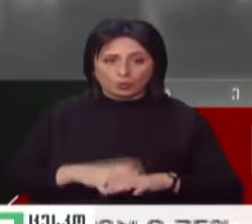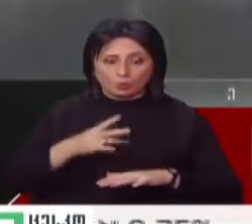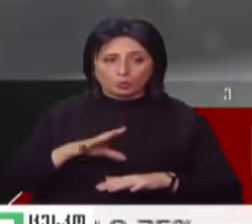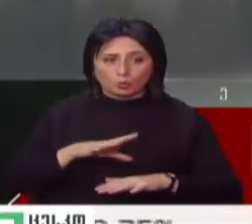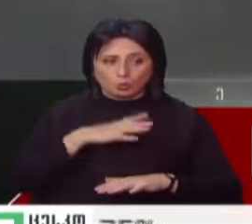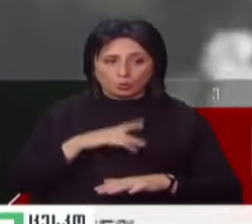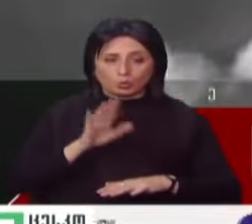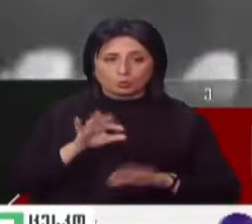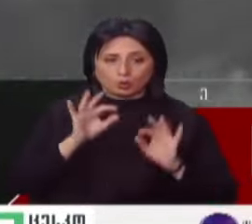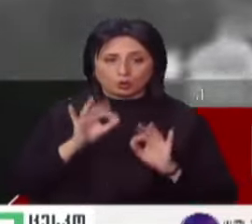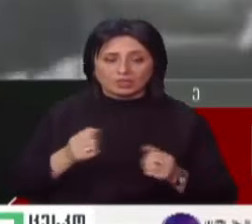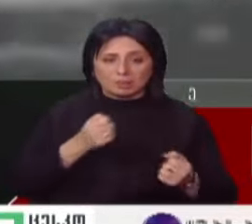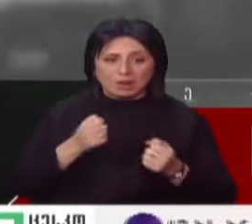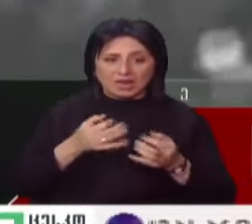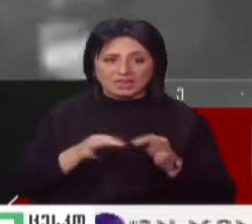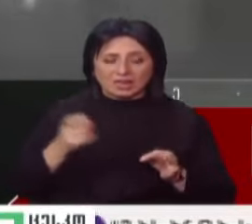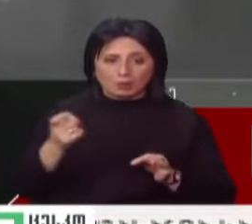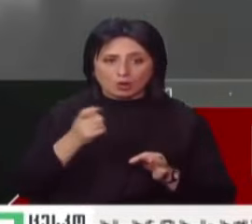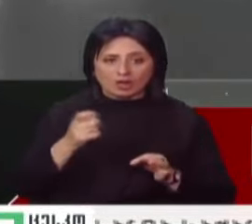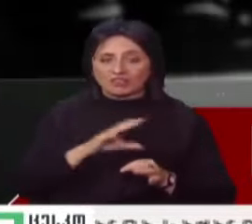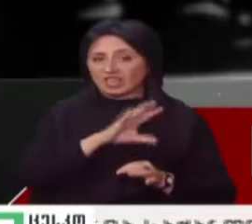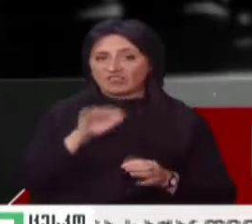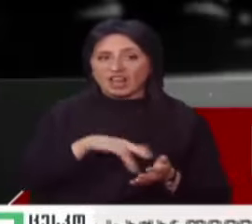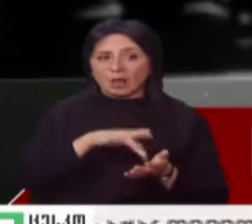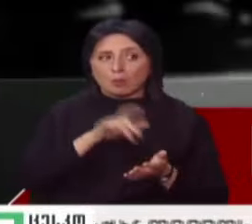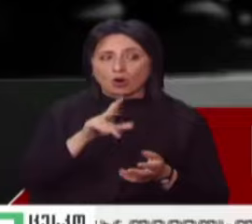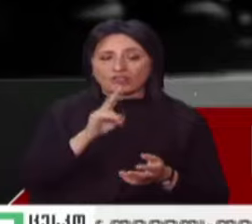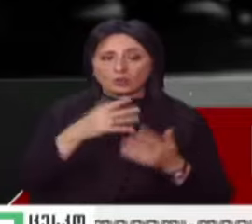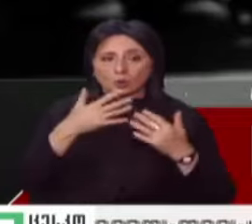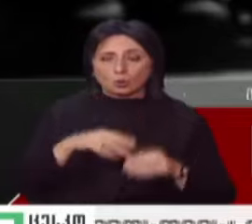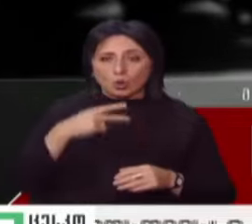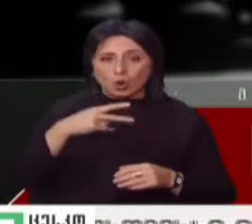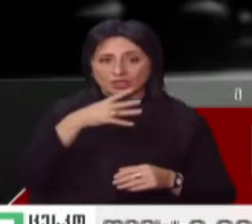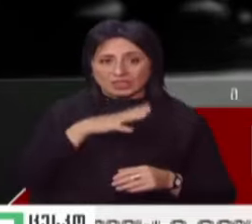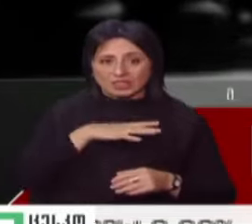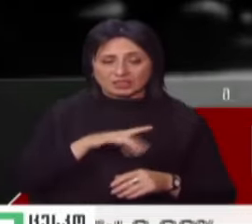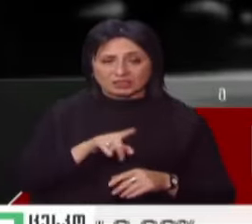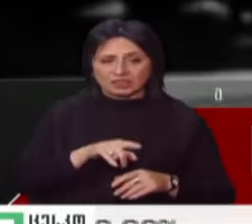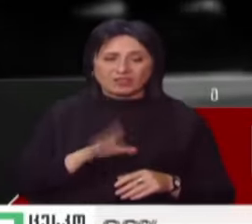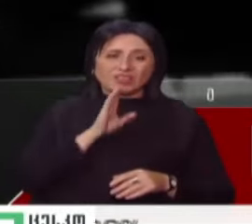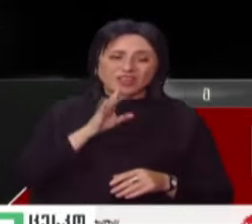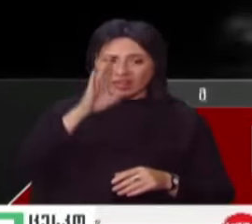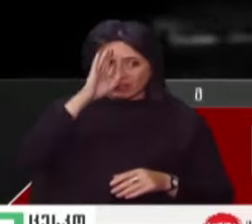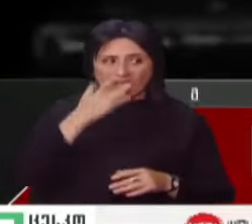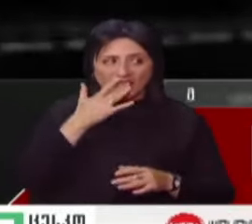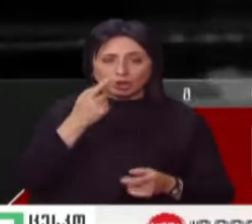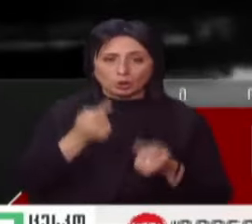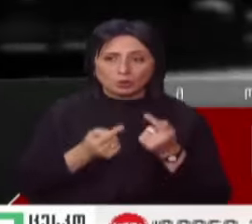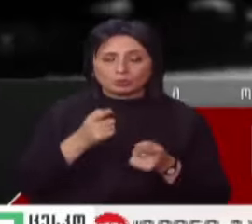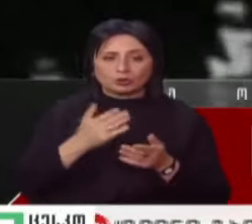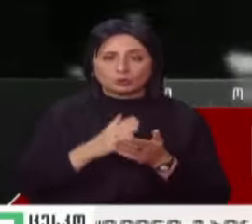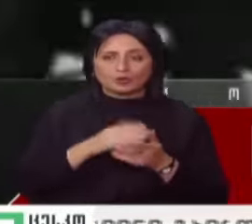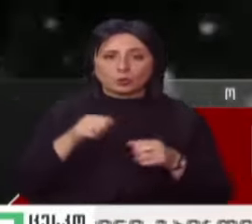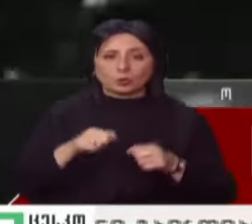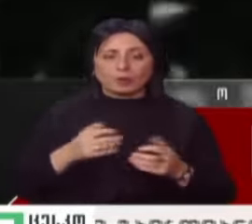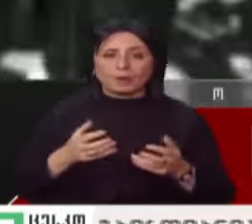конода. Упросторад мхарад демократи улем. Ола мокалакем винц укве оцицелиси гоганурчаулад скесисату этникури кутунилебиса